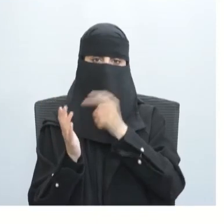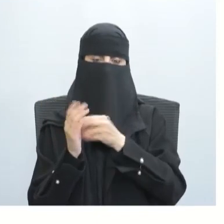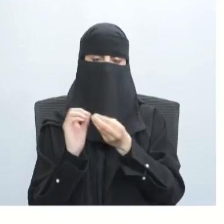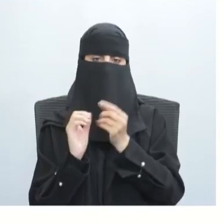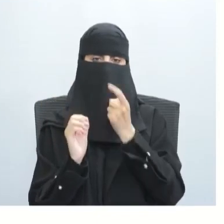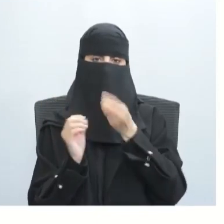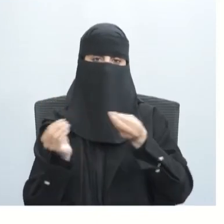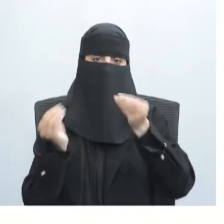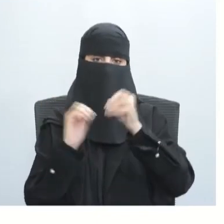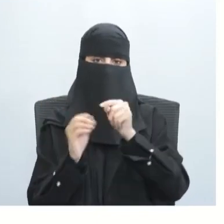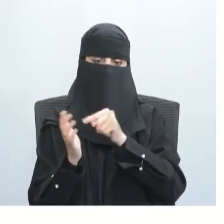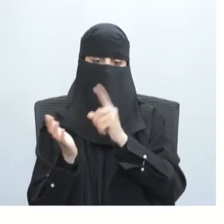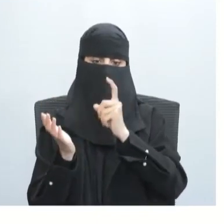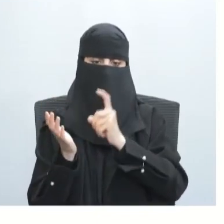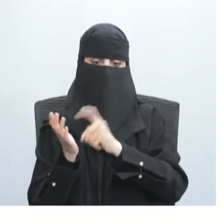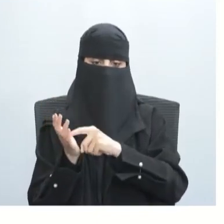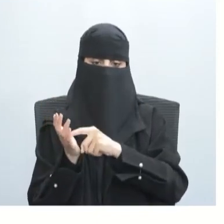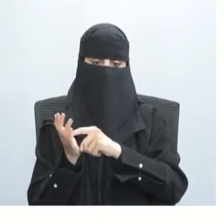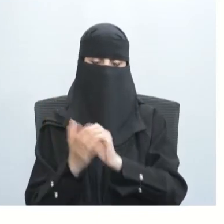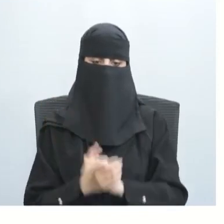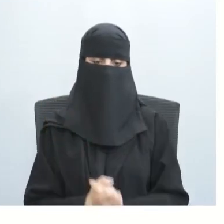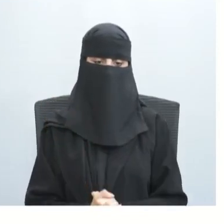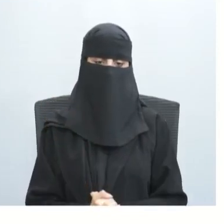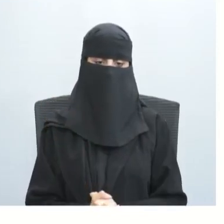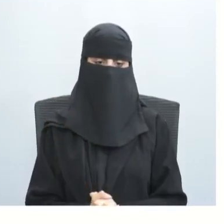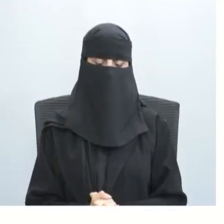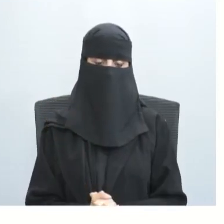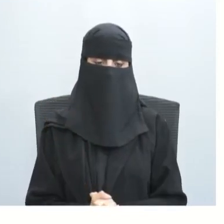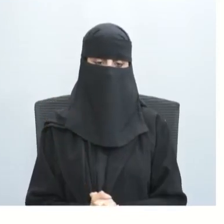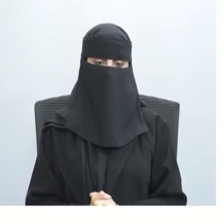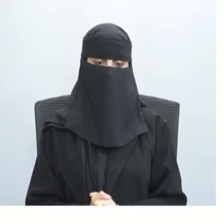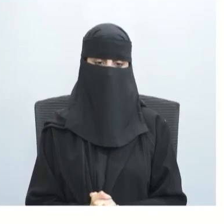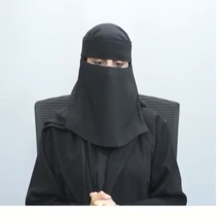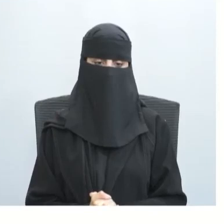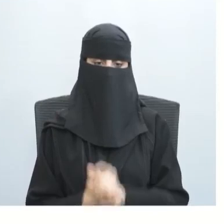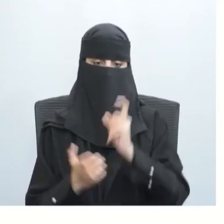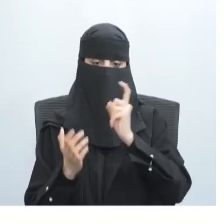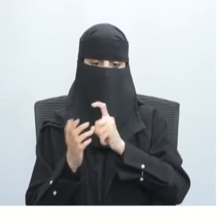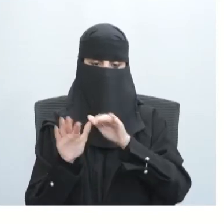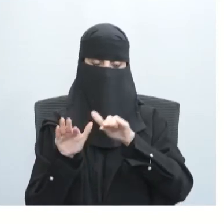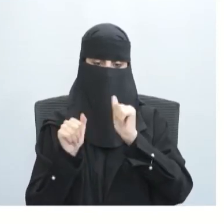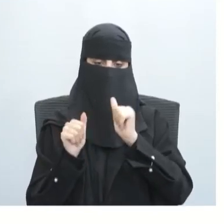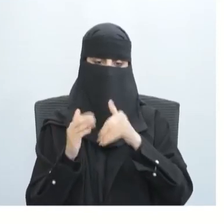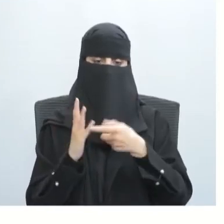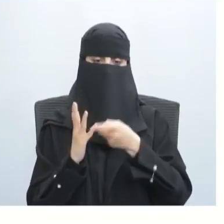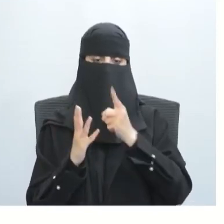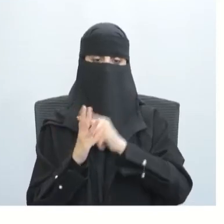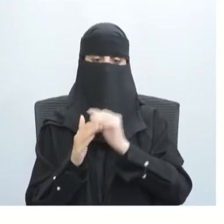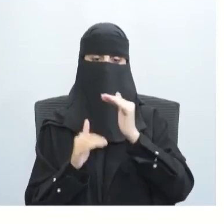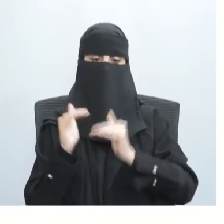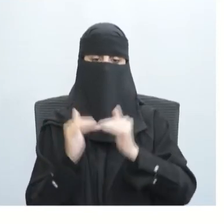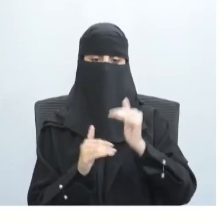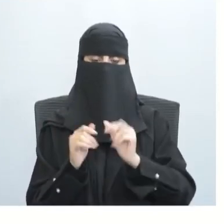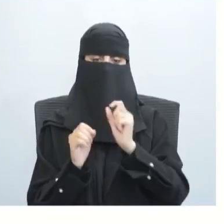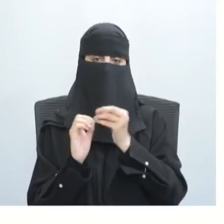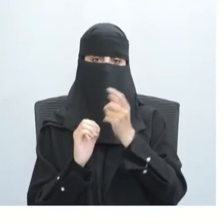الصوره ونضغط على زر الفاره الايسر على اكثر نقطه بياضا في الصوره وسيتم تطبيق مرشح